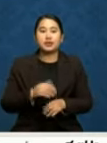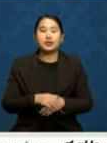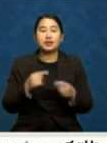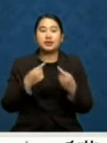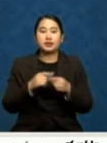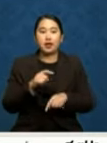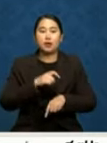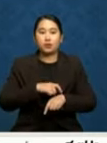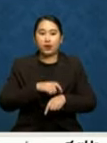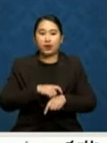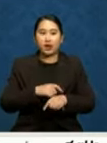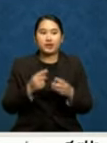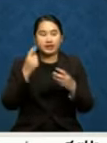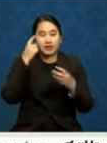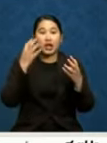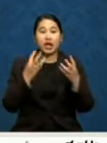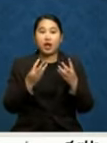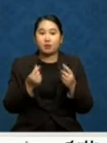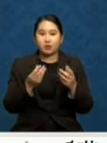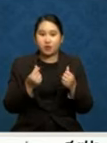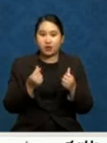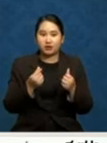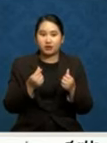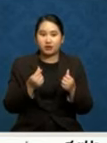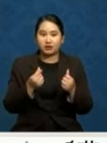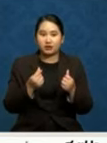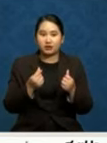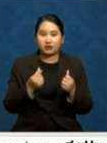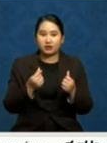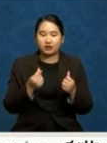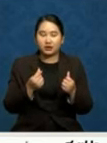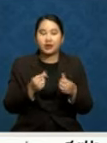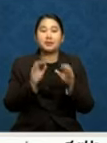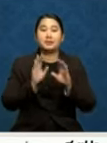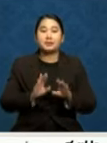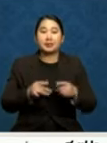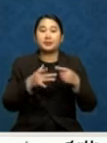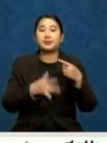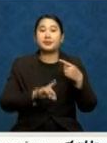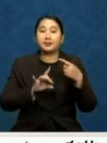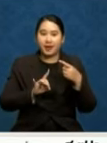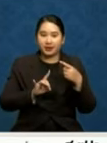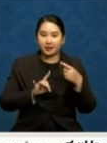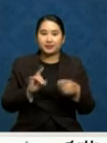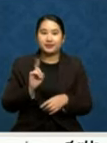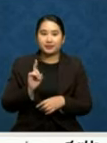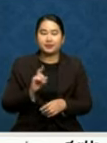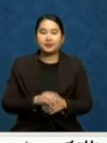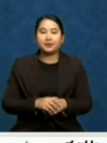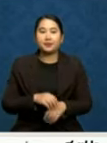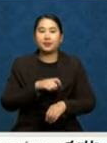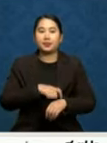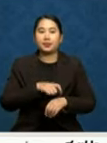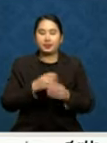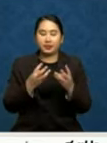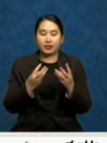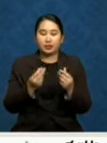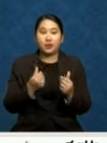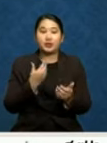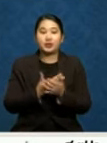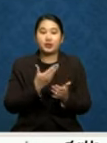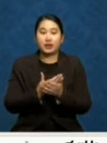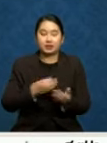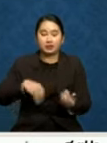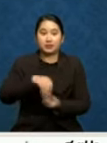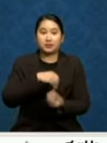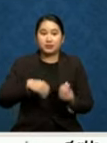ยะเวลาการคำนวณเนี่ยจะมีถึง8ลักษณะครับในลักษณะที่1เป็นเวลาคำนวณเงินทุนเลี้ยงชีพนะครับ